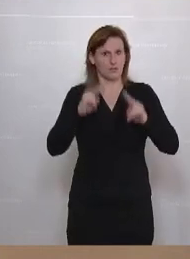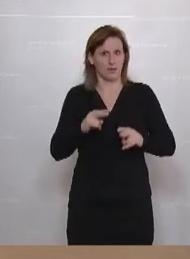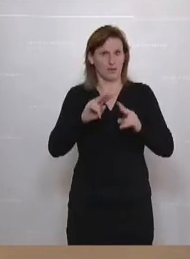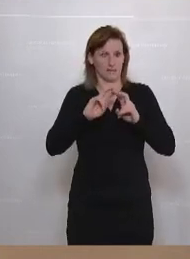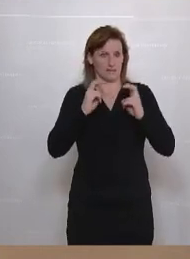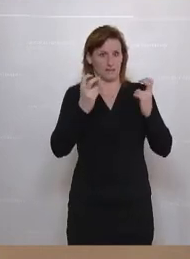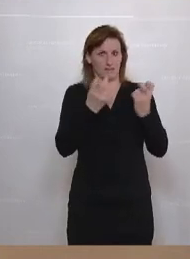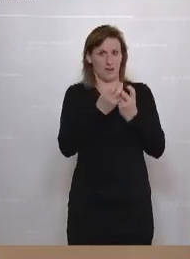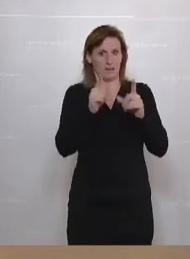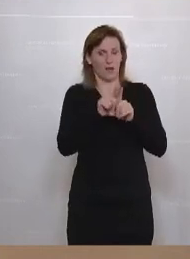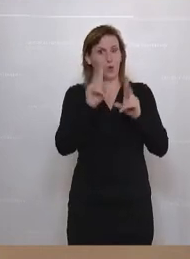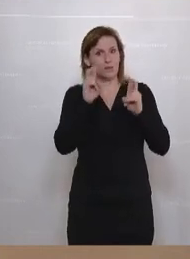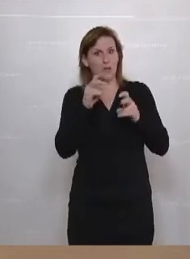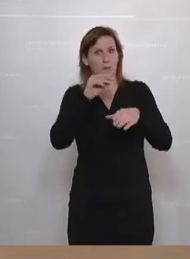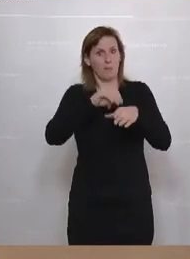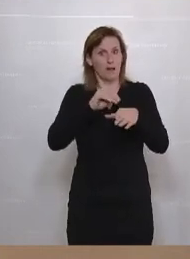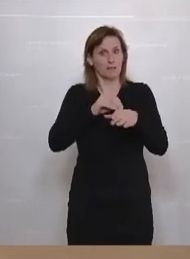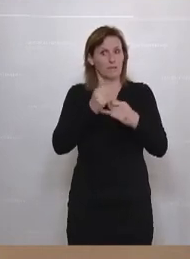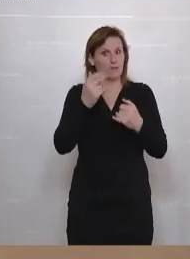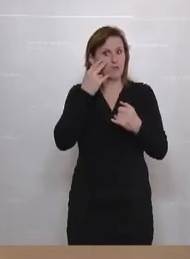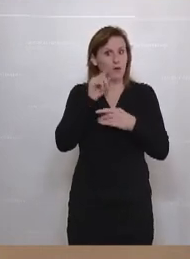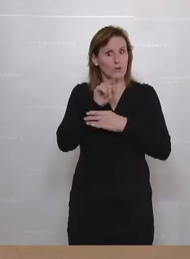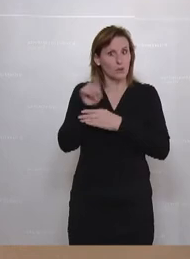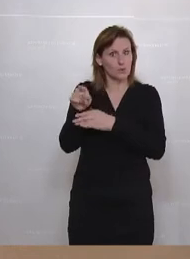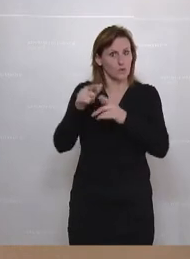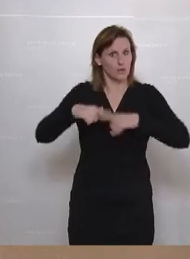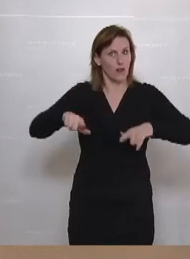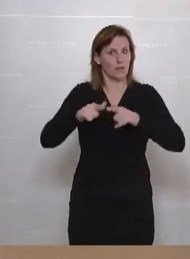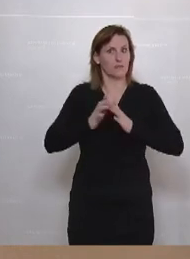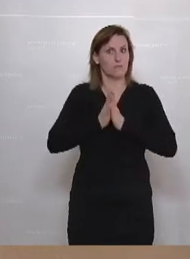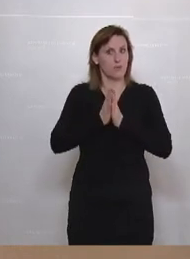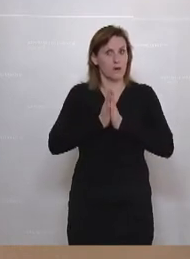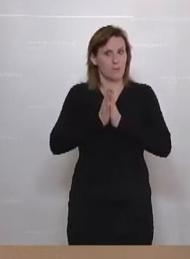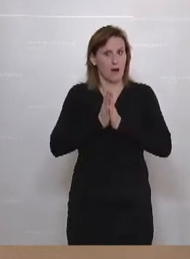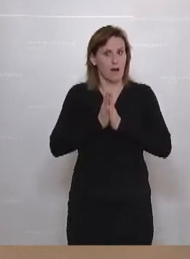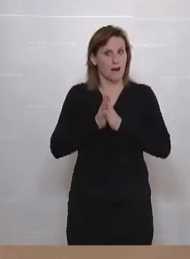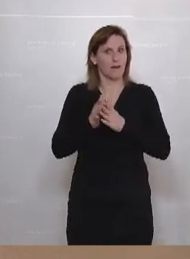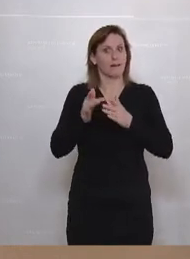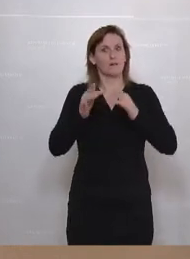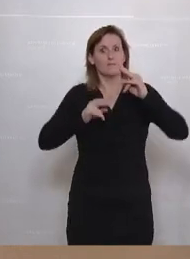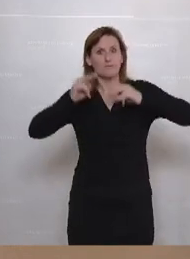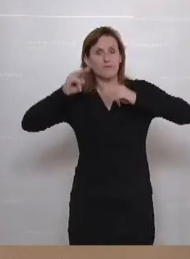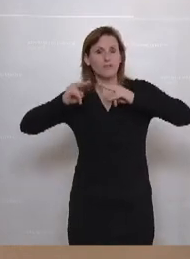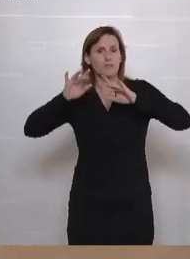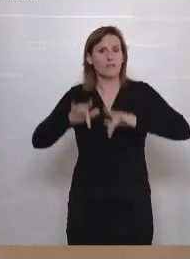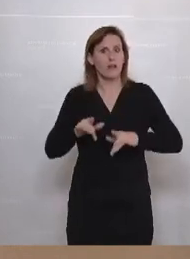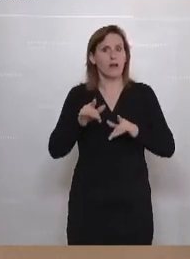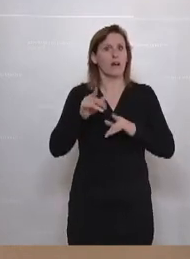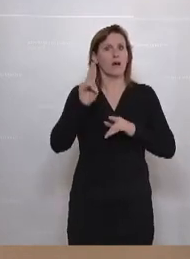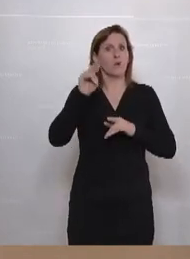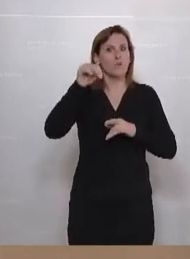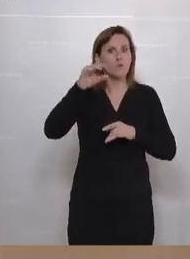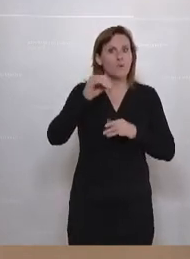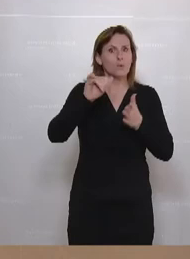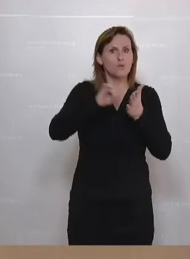aufzubringen. Natürlich ist auch hier die UNO-Generalversammlung gefordert. Also wir werden hier auf allen Ebenen, von der UNO in New York